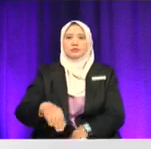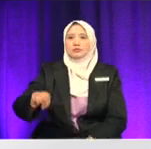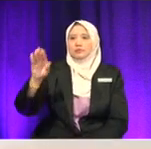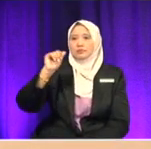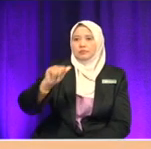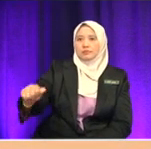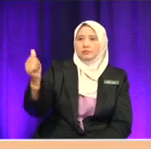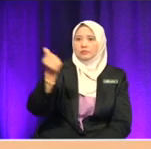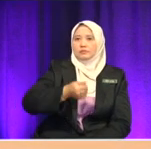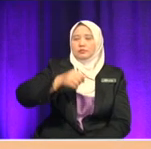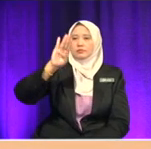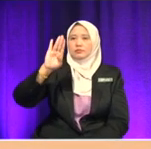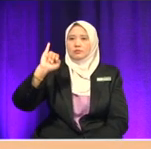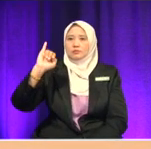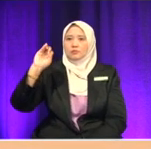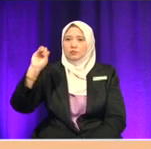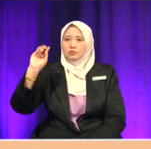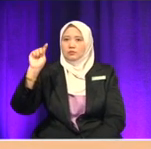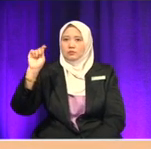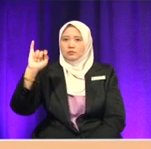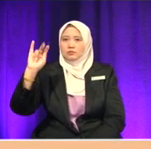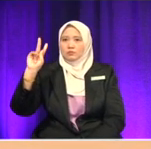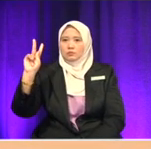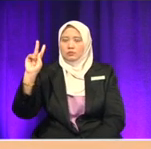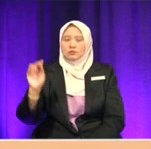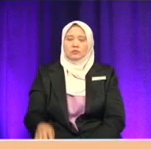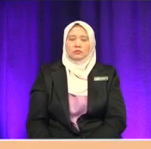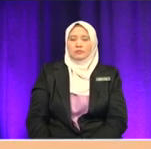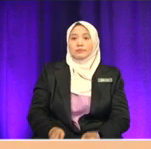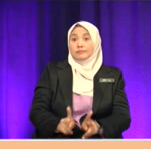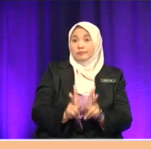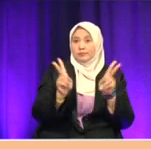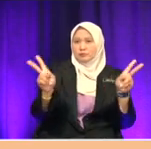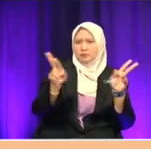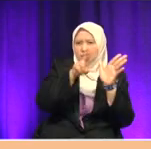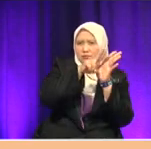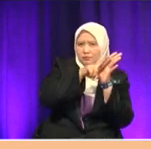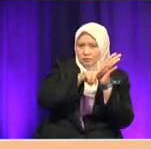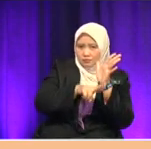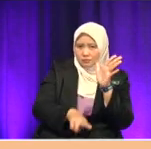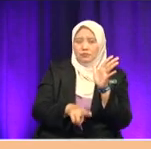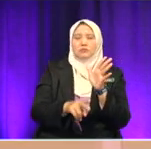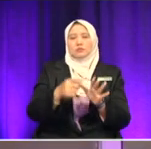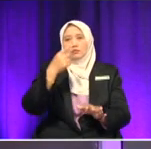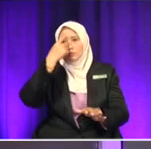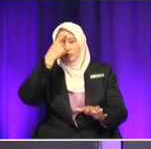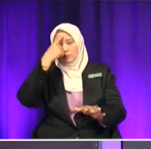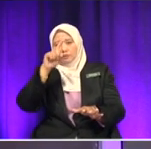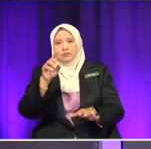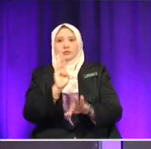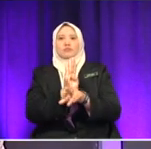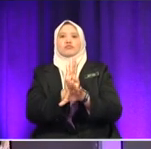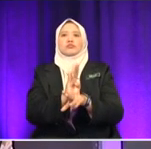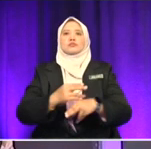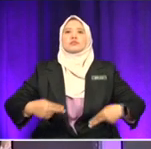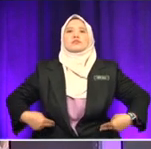Ya, bagus. Bagus, Abbas. Okey, nampak ya di sini, kalau kita menggunakan berkepekatan rendah, maksudnya antibiotik itu